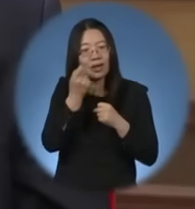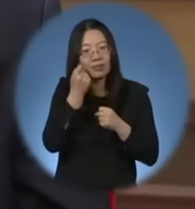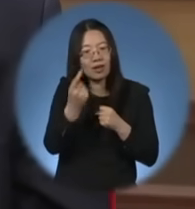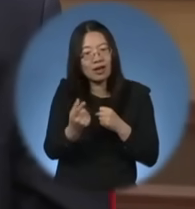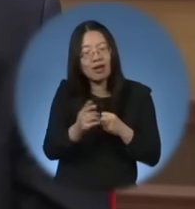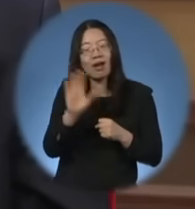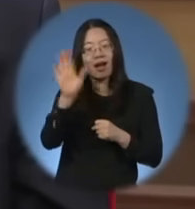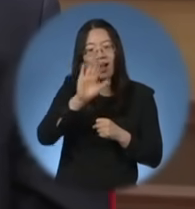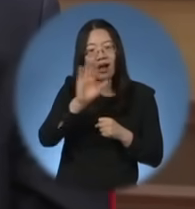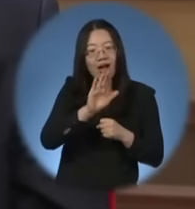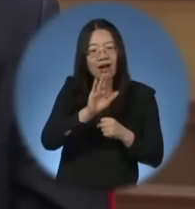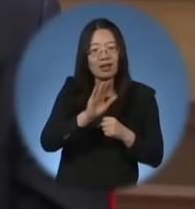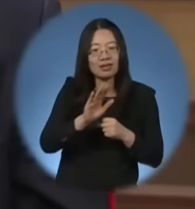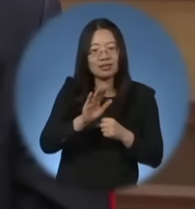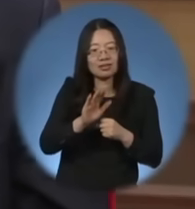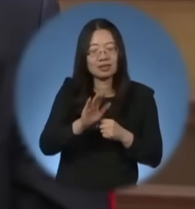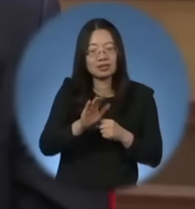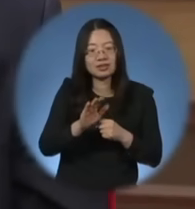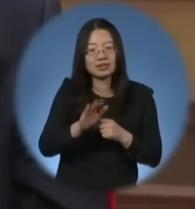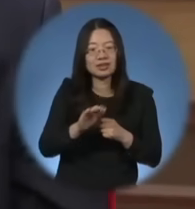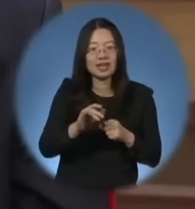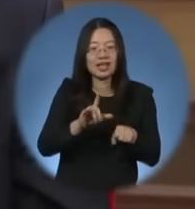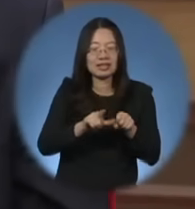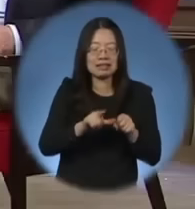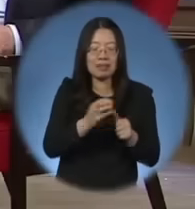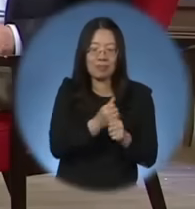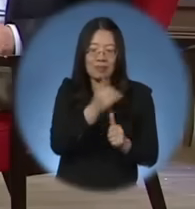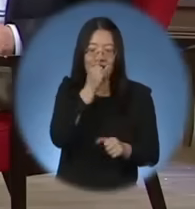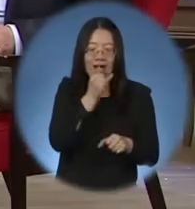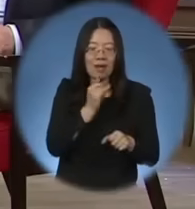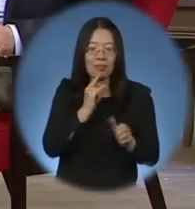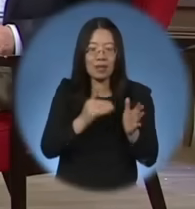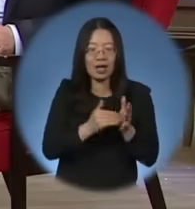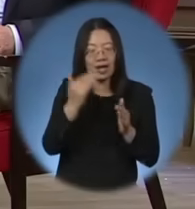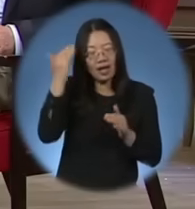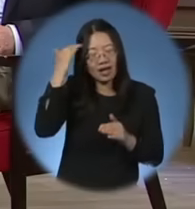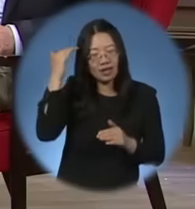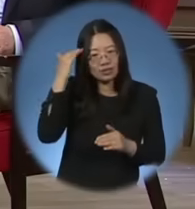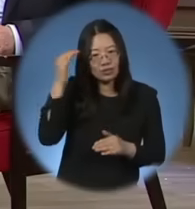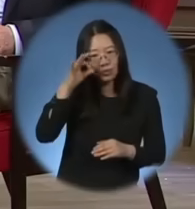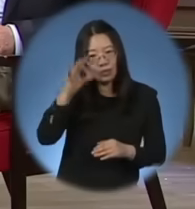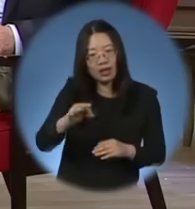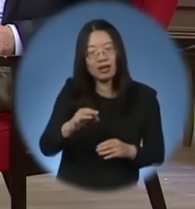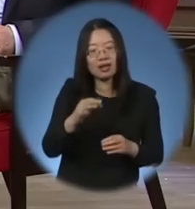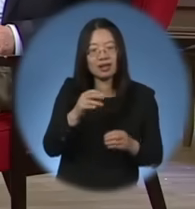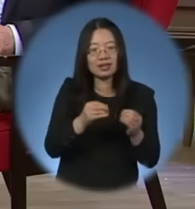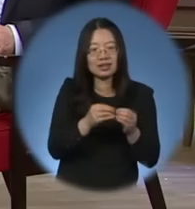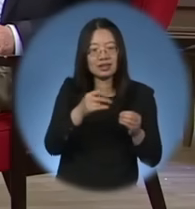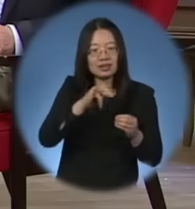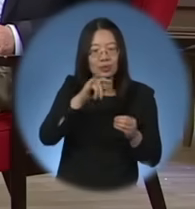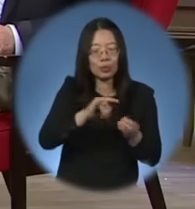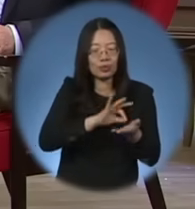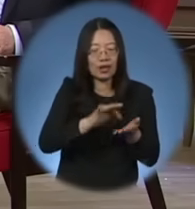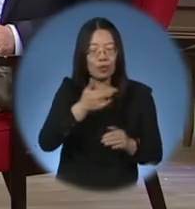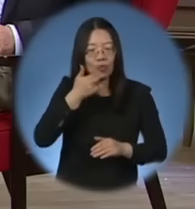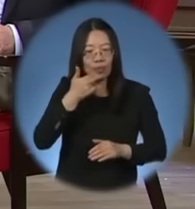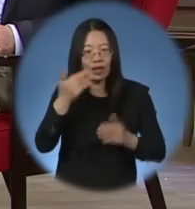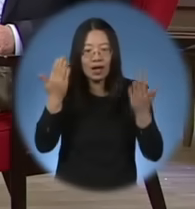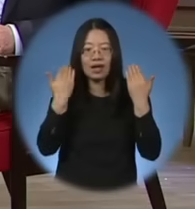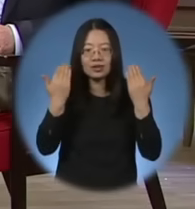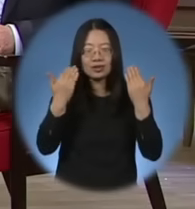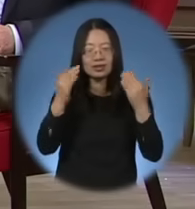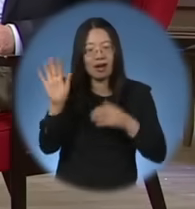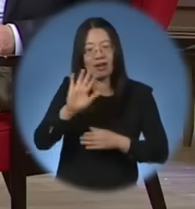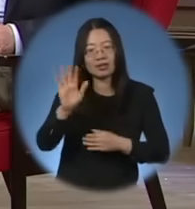발달이 하지 않하는 발달한 기회를 이르는 거예요 저기 한국에 시조를 안 쓰죠네